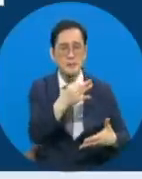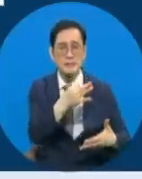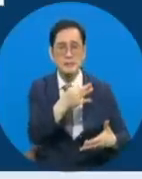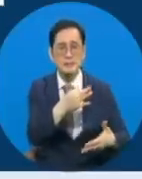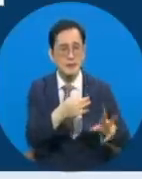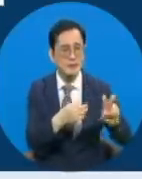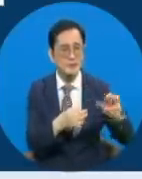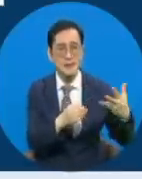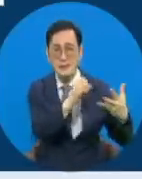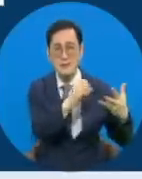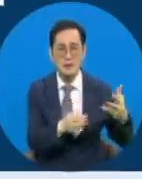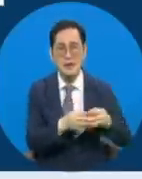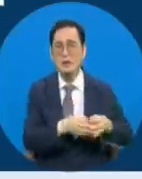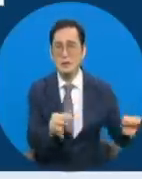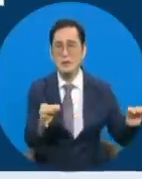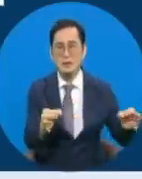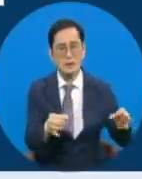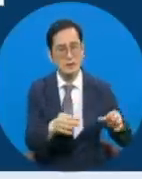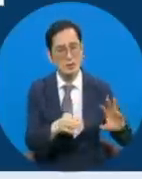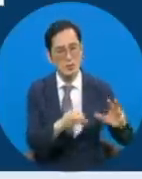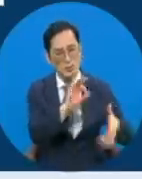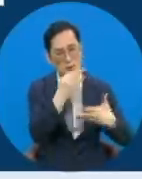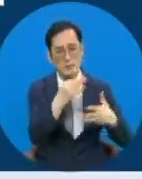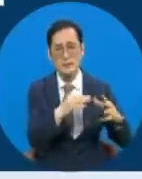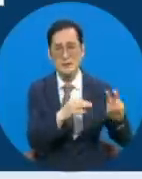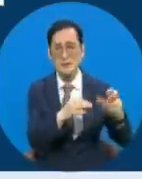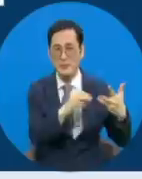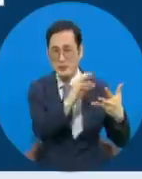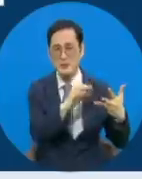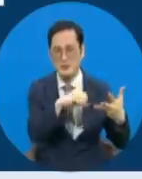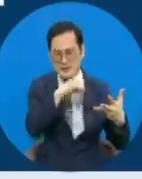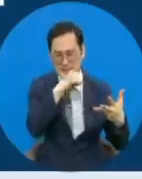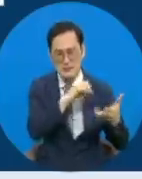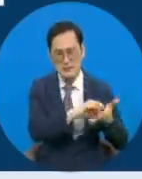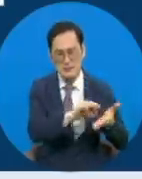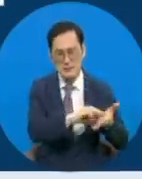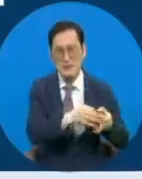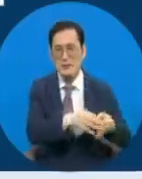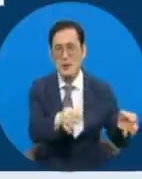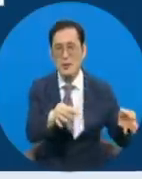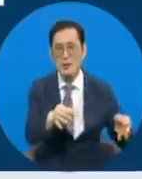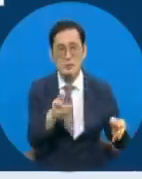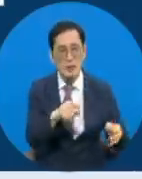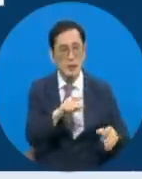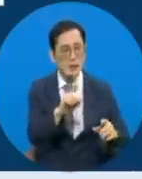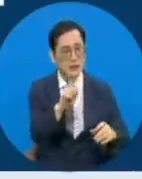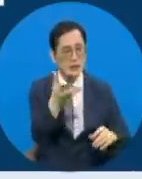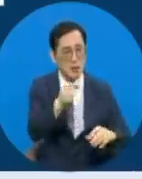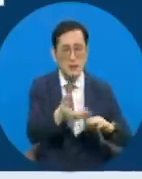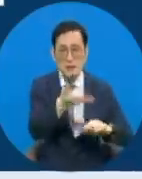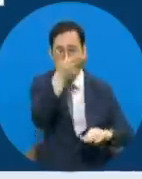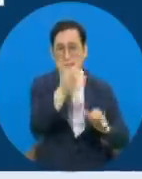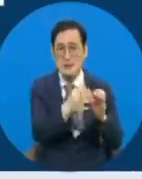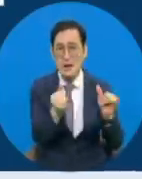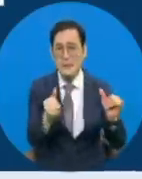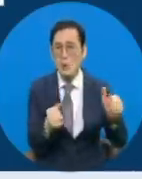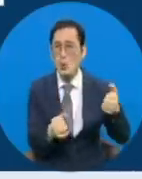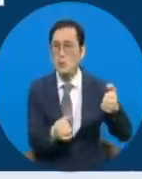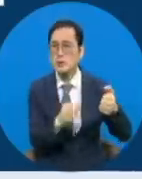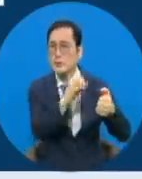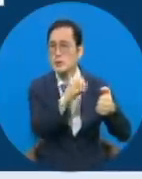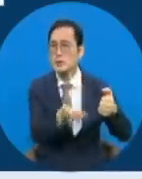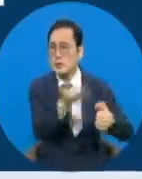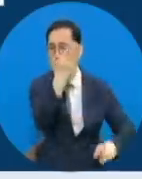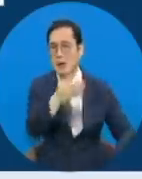그중에요. 와. 연봉 1억 이상의 고액 연봉자 비율이 51.3%입니다. 그러니까 둘 중에 한